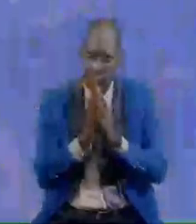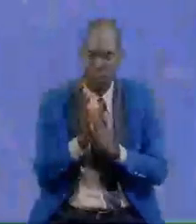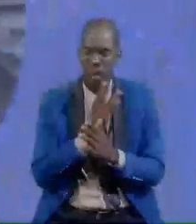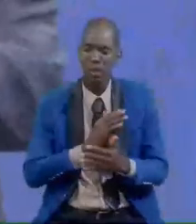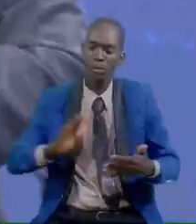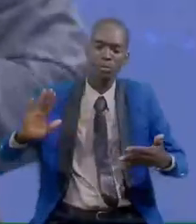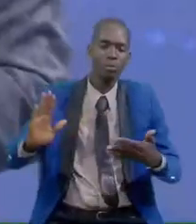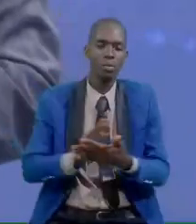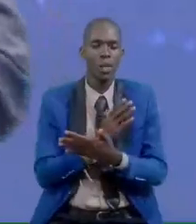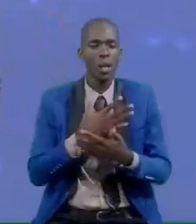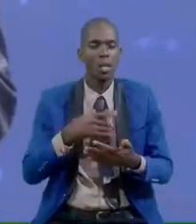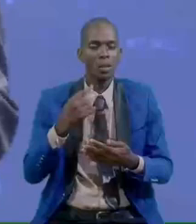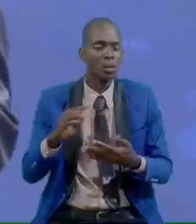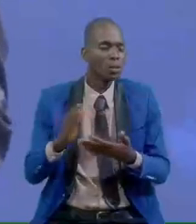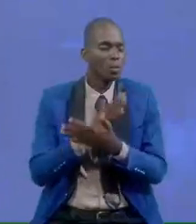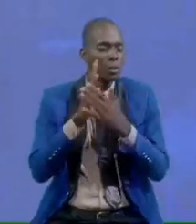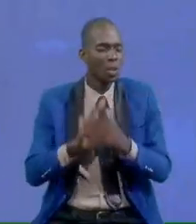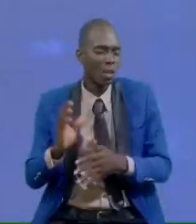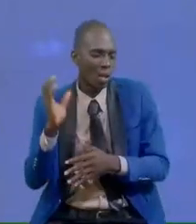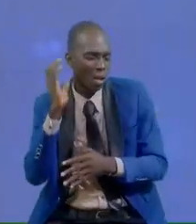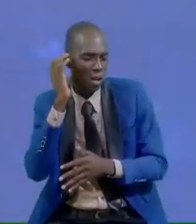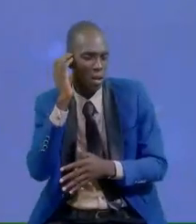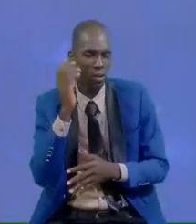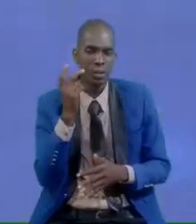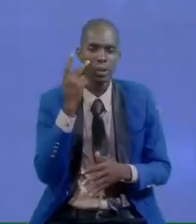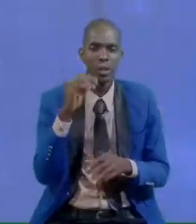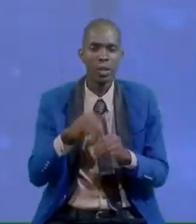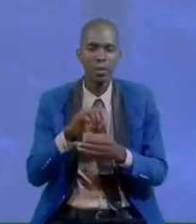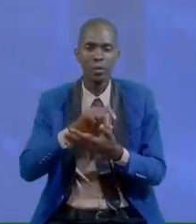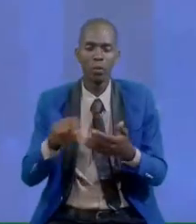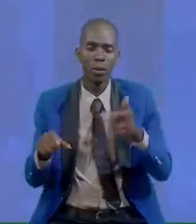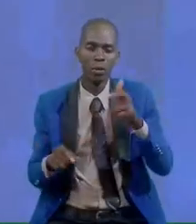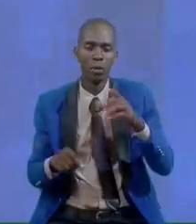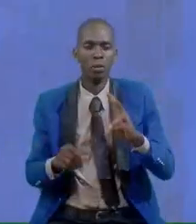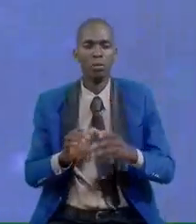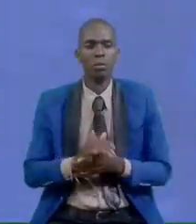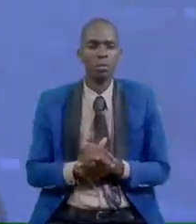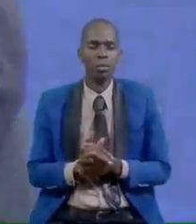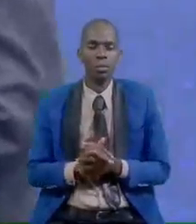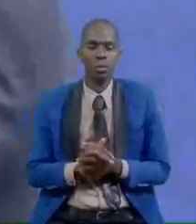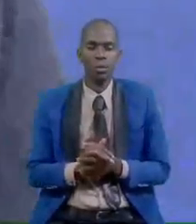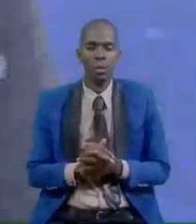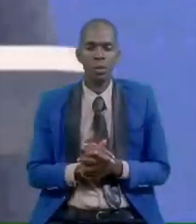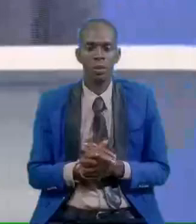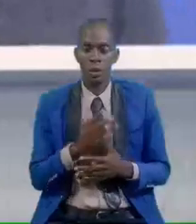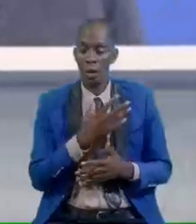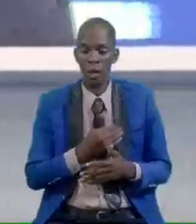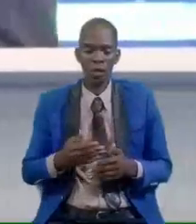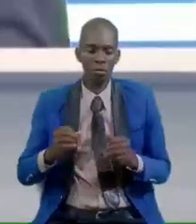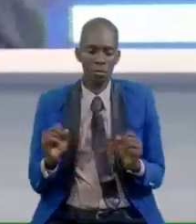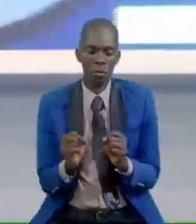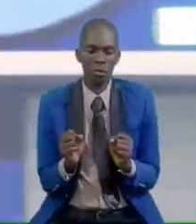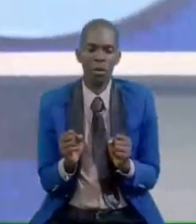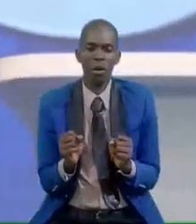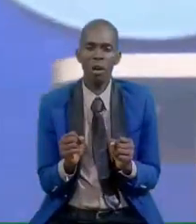les prisonniers les ont entendus. Verset 26, verset 26. Tout